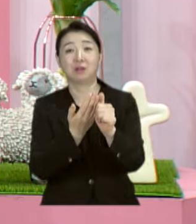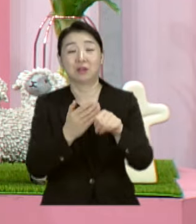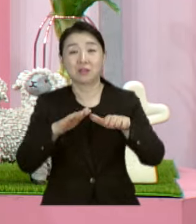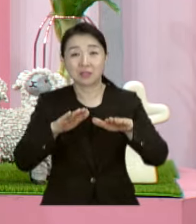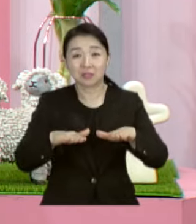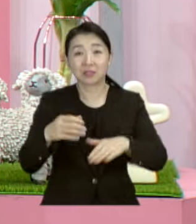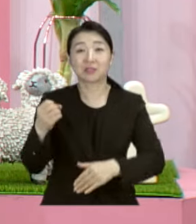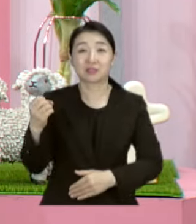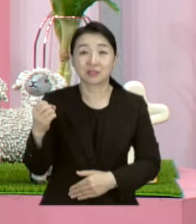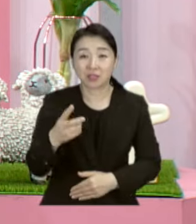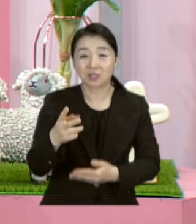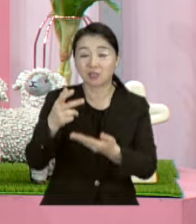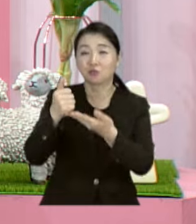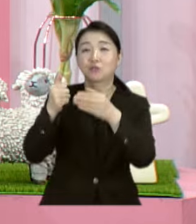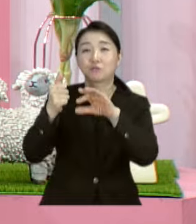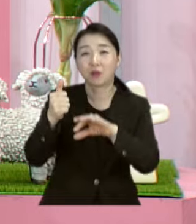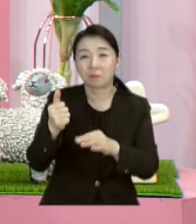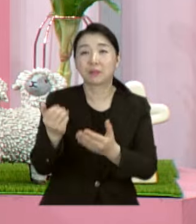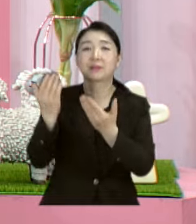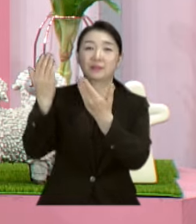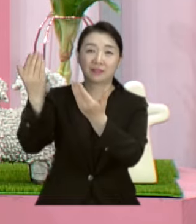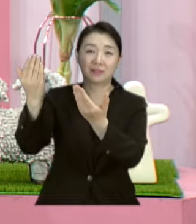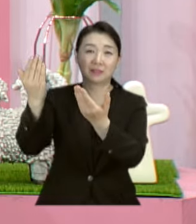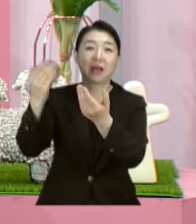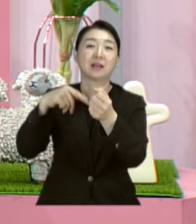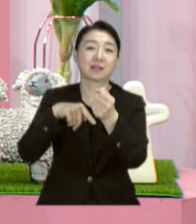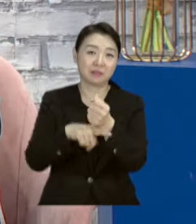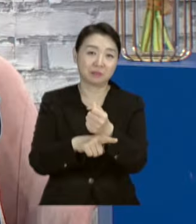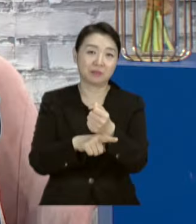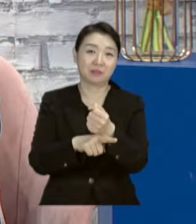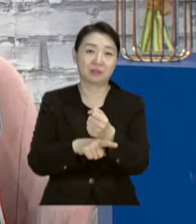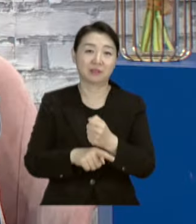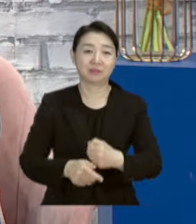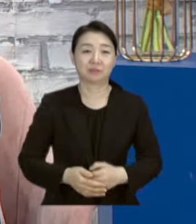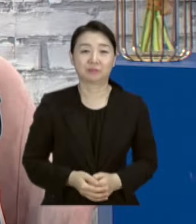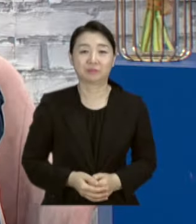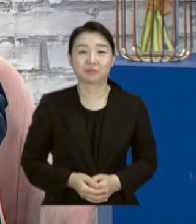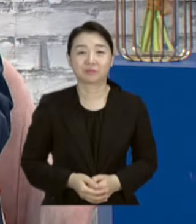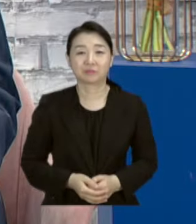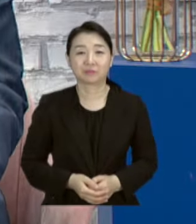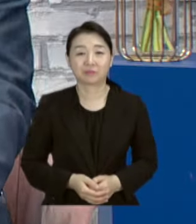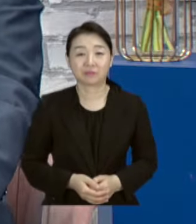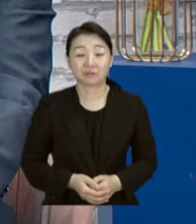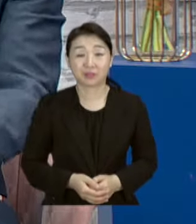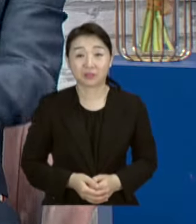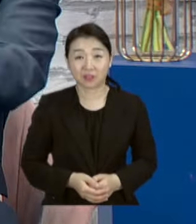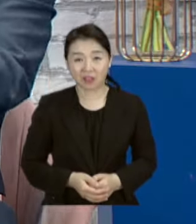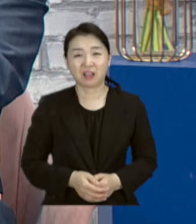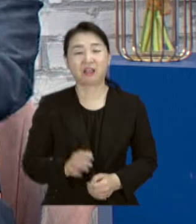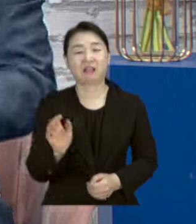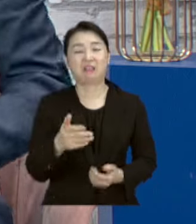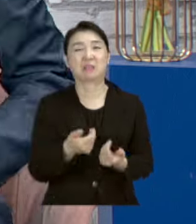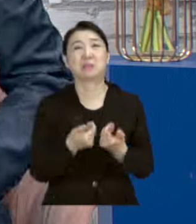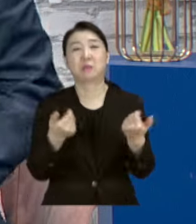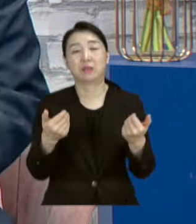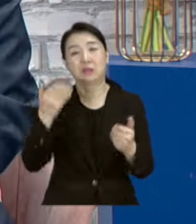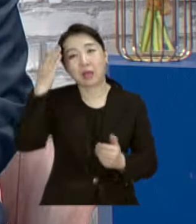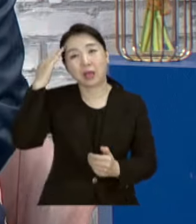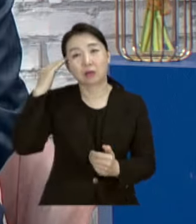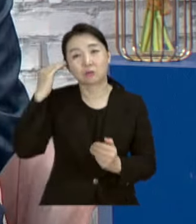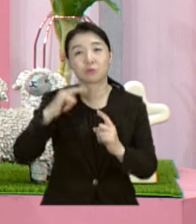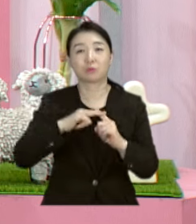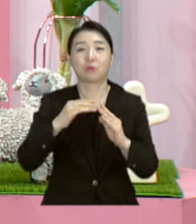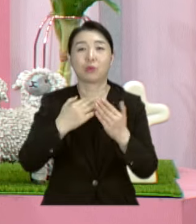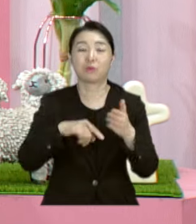네. 이제는 다시 주님 앞에 내드린다, 올려드린다, 떠나보낸다. 짝을 한국, 맞춰서 한국 교회를